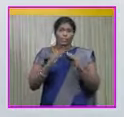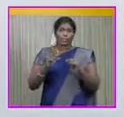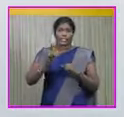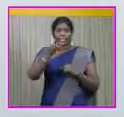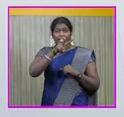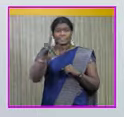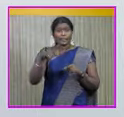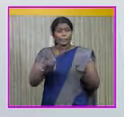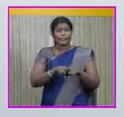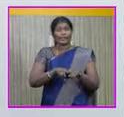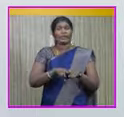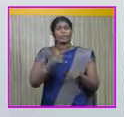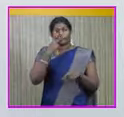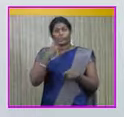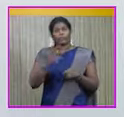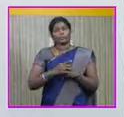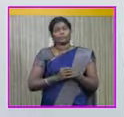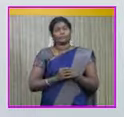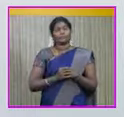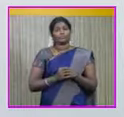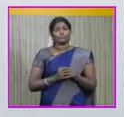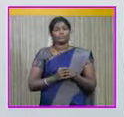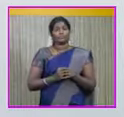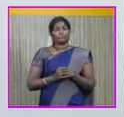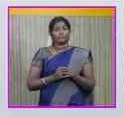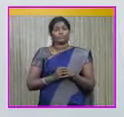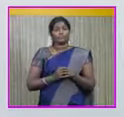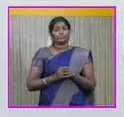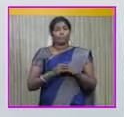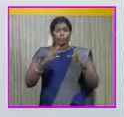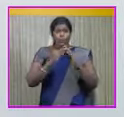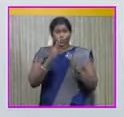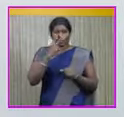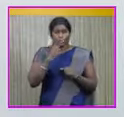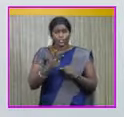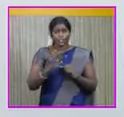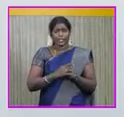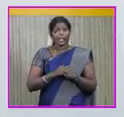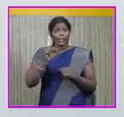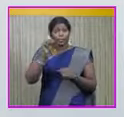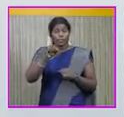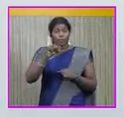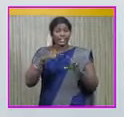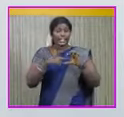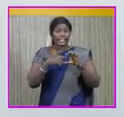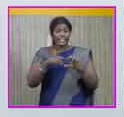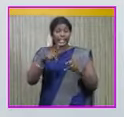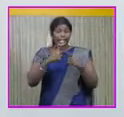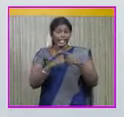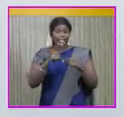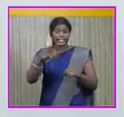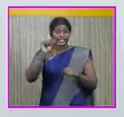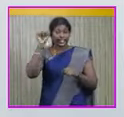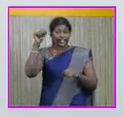முக்கோணங்கள்லேயும் சமமாக இருக்கா அப்படின்னு பார்க்க போகிறோம். இப்போ தரப்பட்ட கோணங்களில் புள்ளி ஈயில் அமையும் இந்த எக்ஸ் டிகிரி